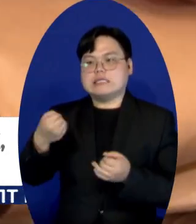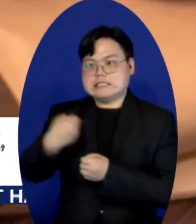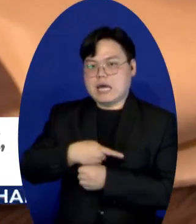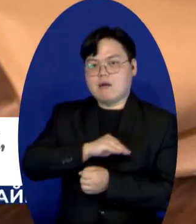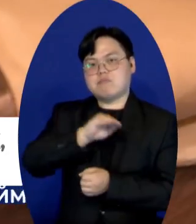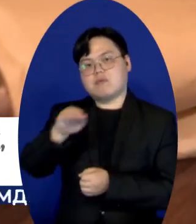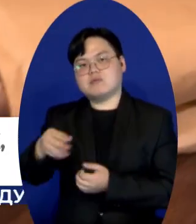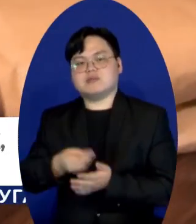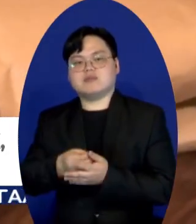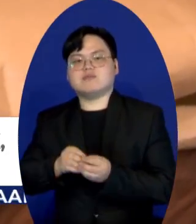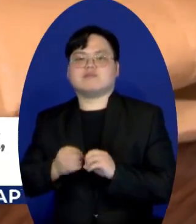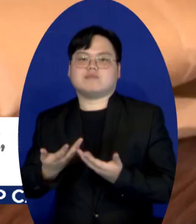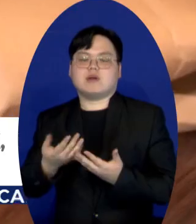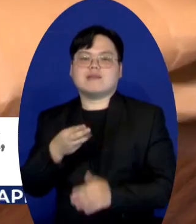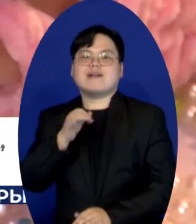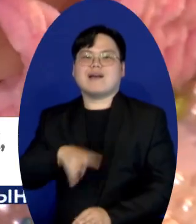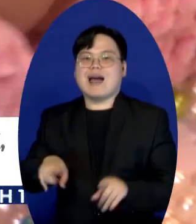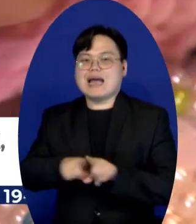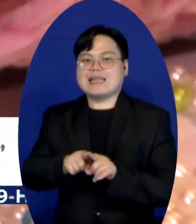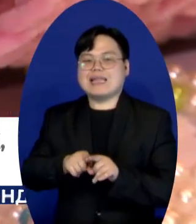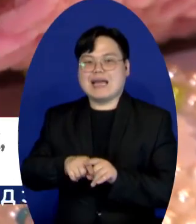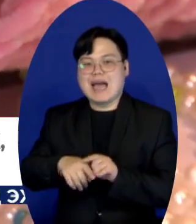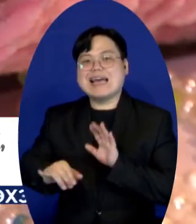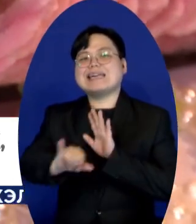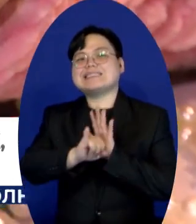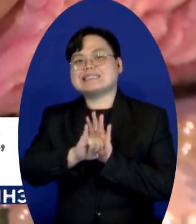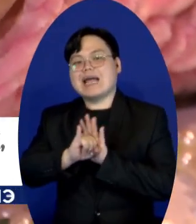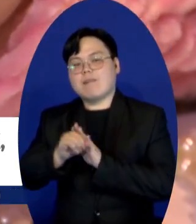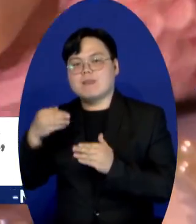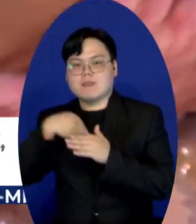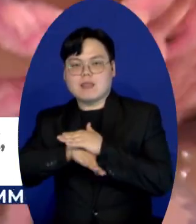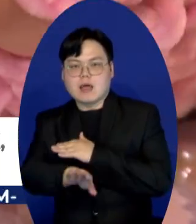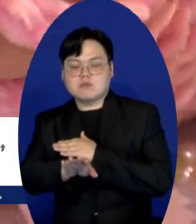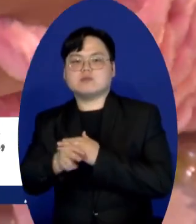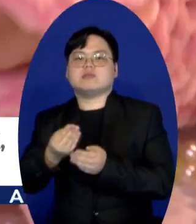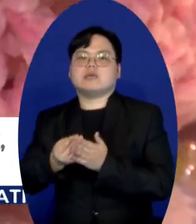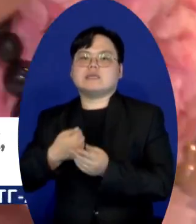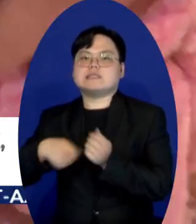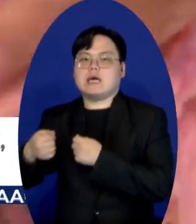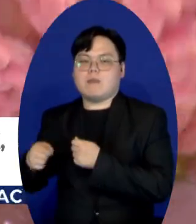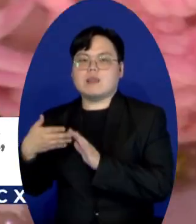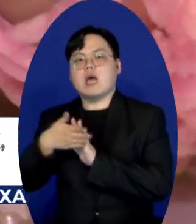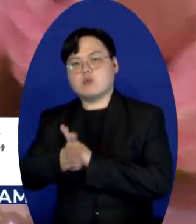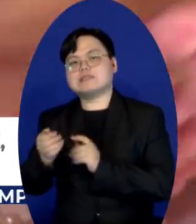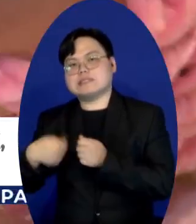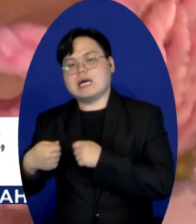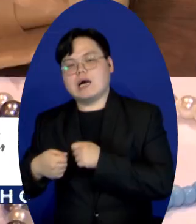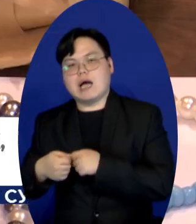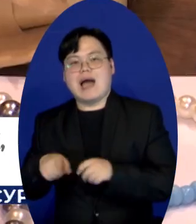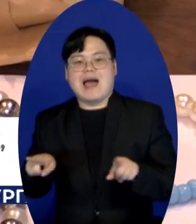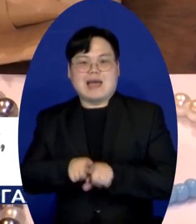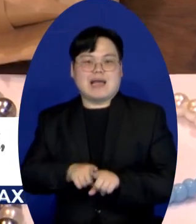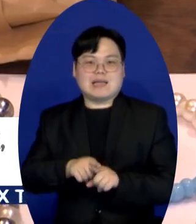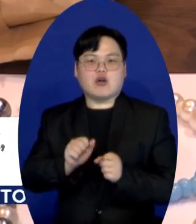авчээ. Тэргэлч мөн нэгсэн бүтээгдэхүүнээ Instagram хуудасаараа дамжуулан борлуулдаг байна. Яг ийм аргачлалаар цар тахлын үеэр